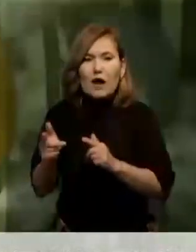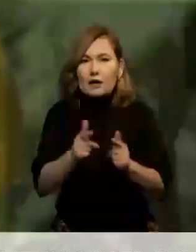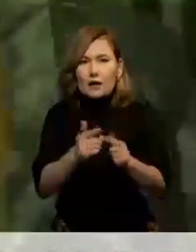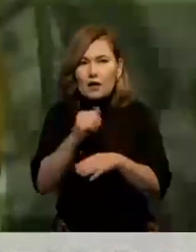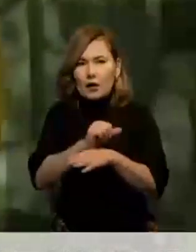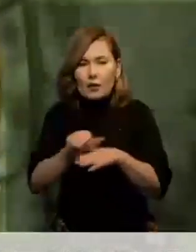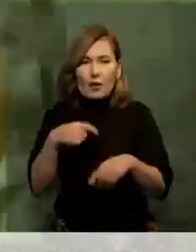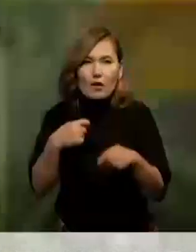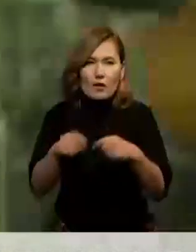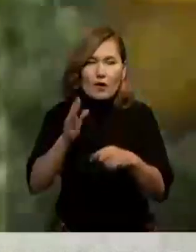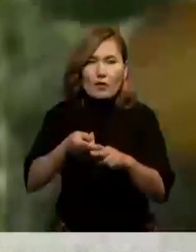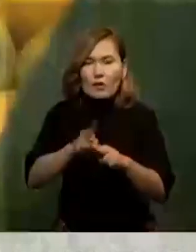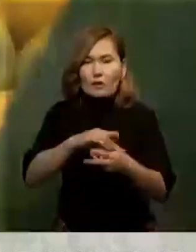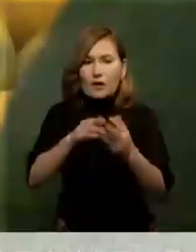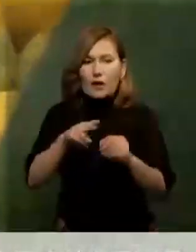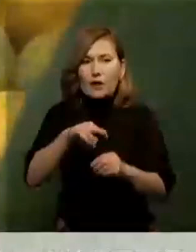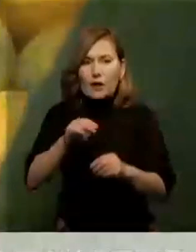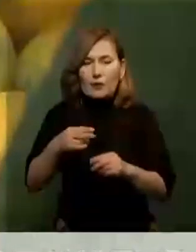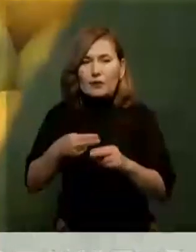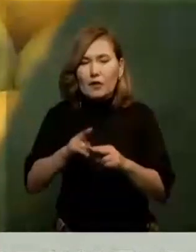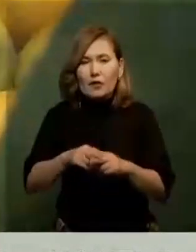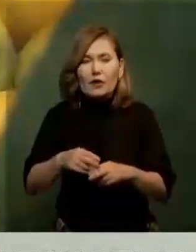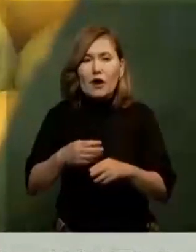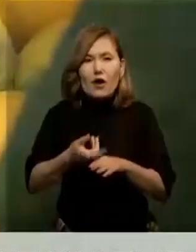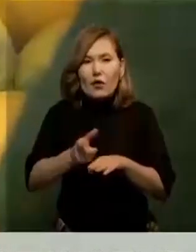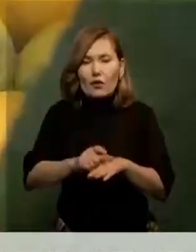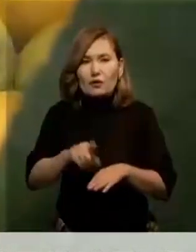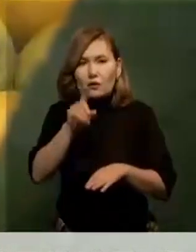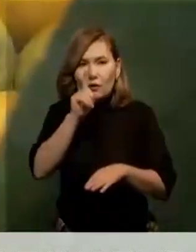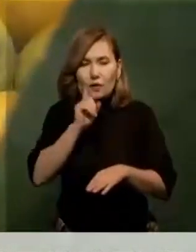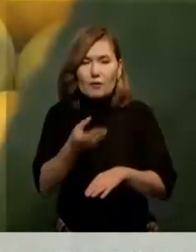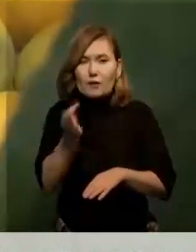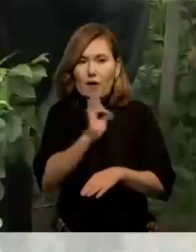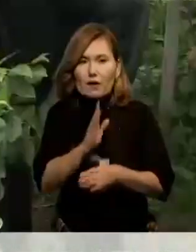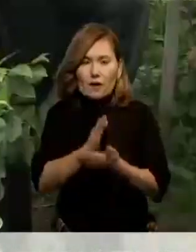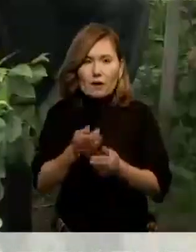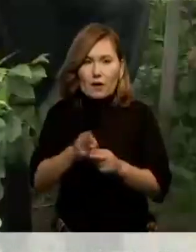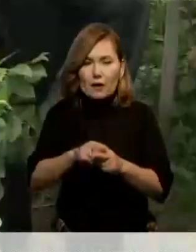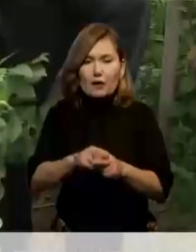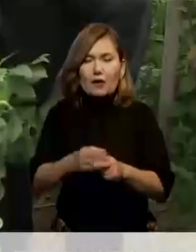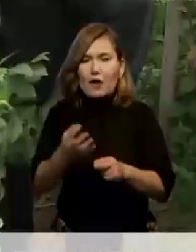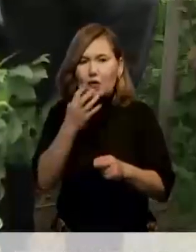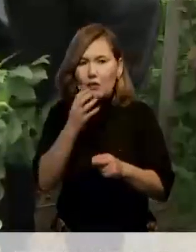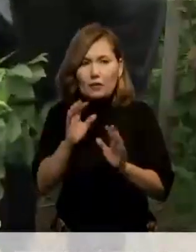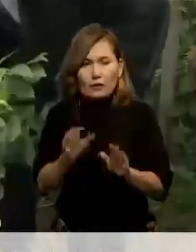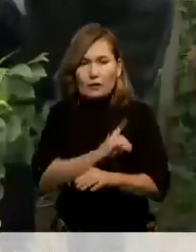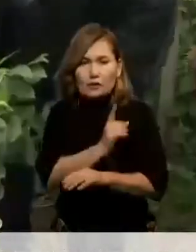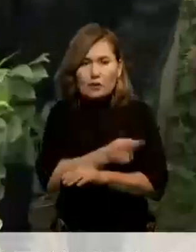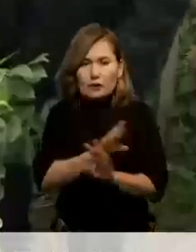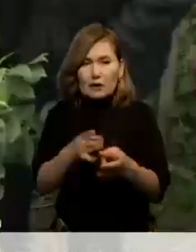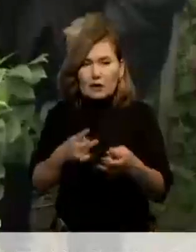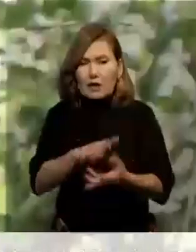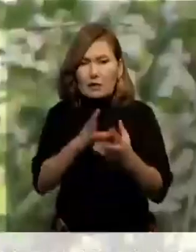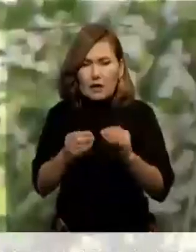нарықта саудалануда. Бағбан лимон ағашы басқа жылжайда өсетін көкөніс дақылдары сияқты жылуды аса қажет етпейтінін айтады. Қыстың күні